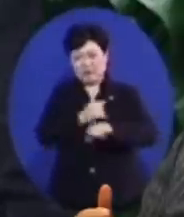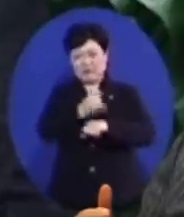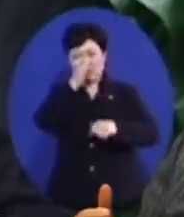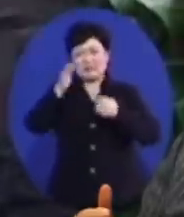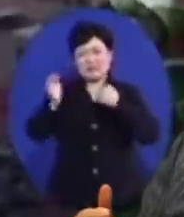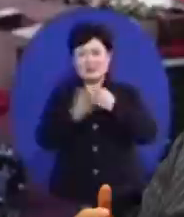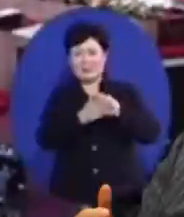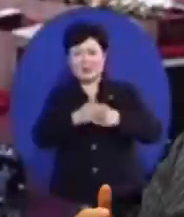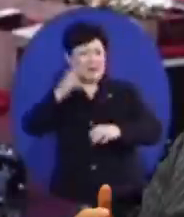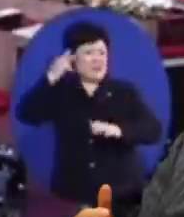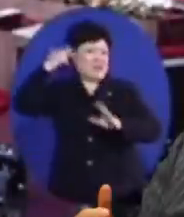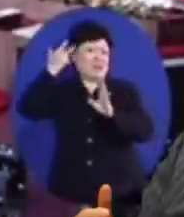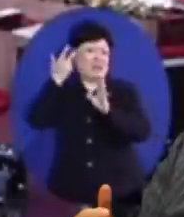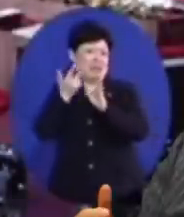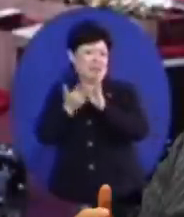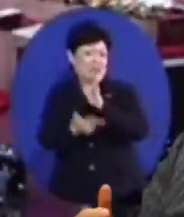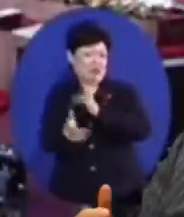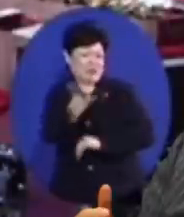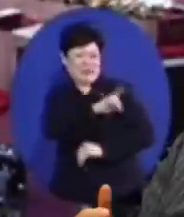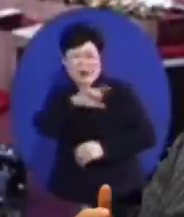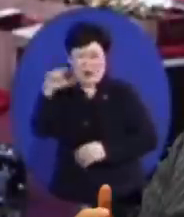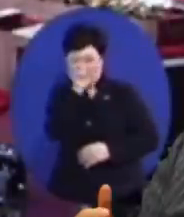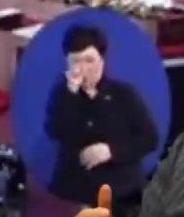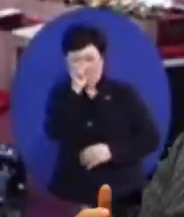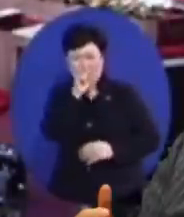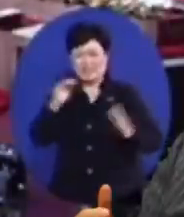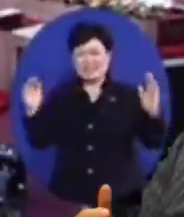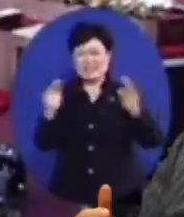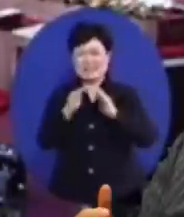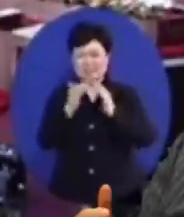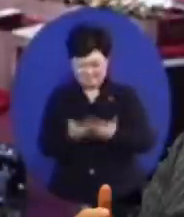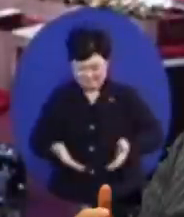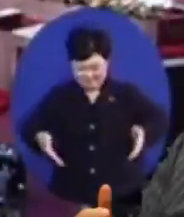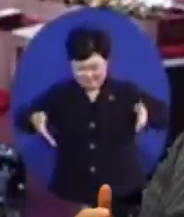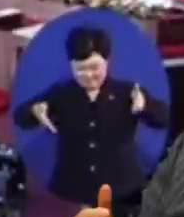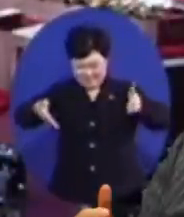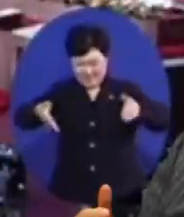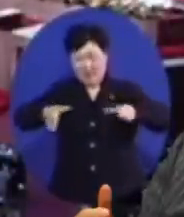힐튼 호텔 1등 침대는 뒤가랍니다.